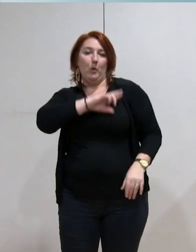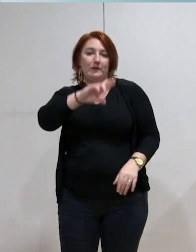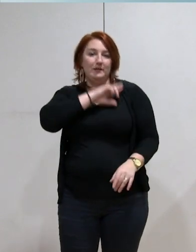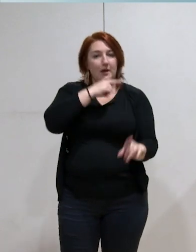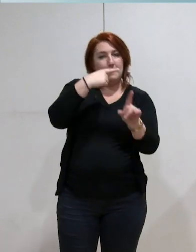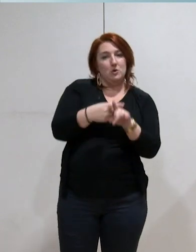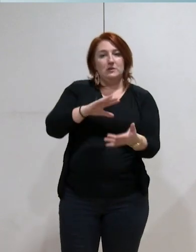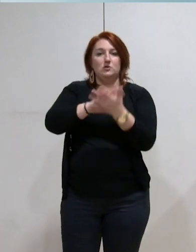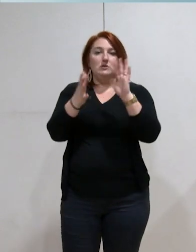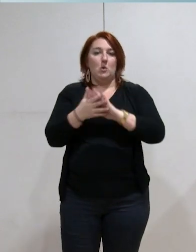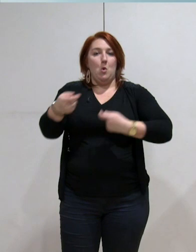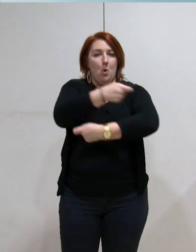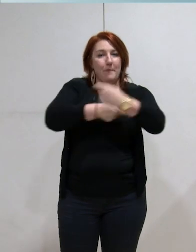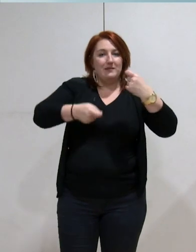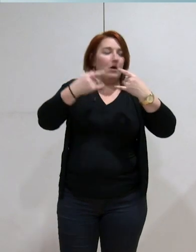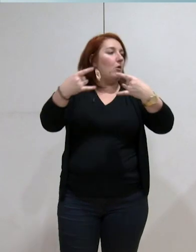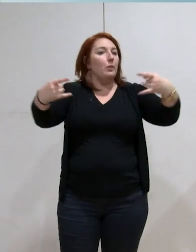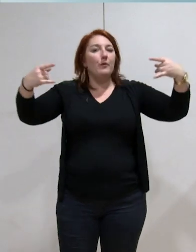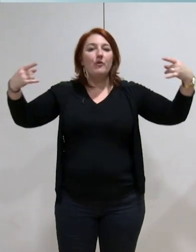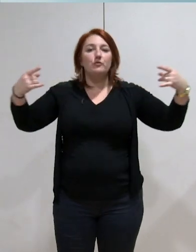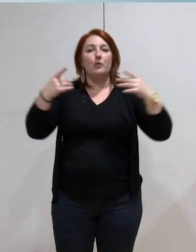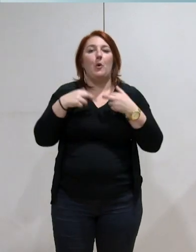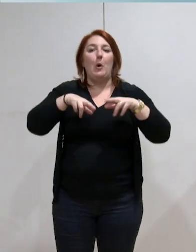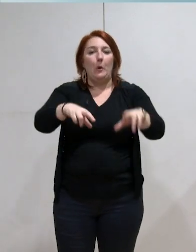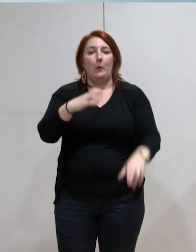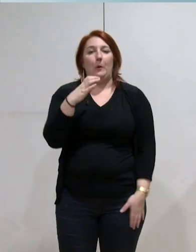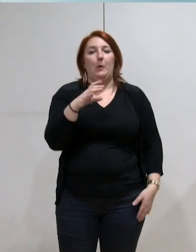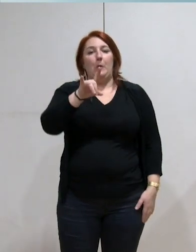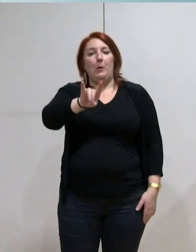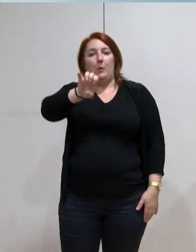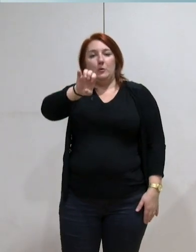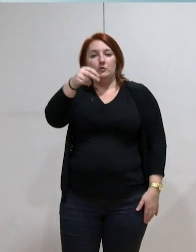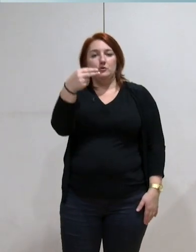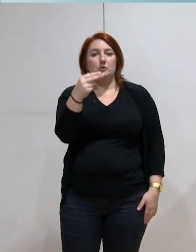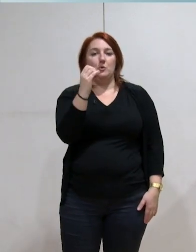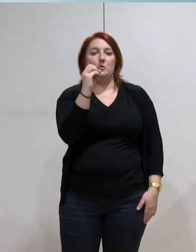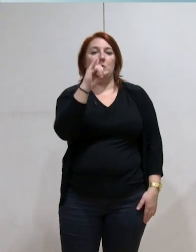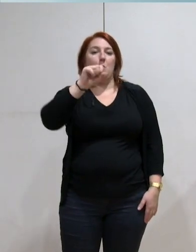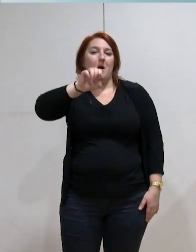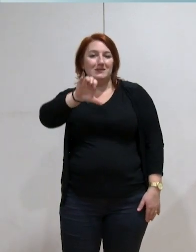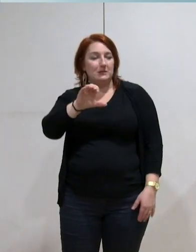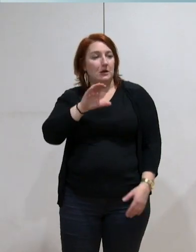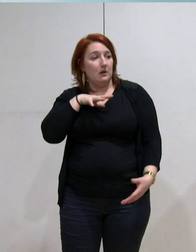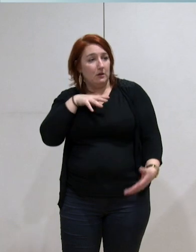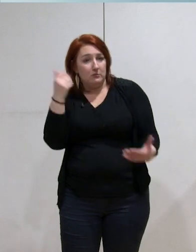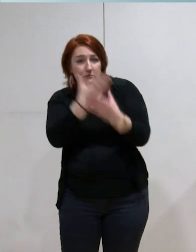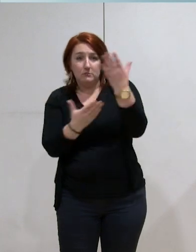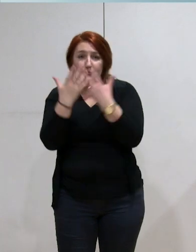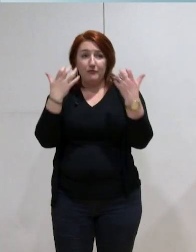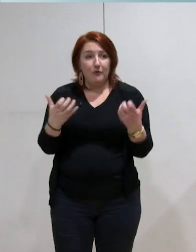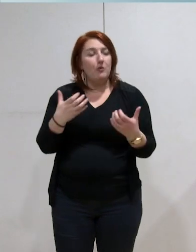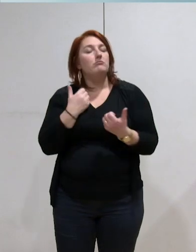des commerçants et des deventures de la rue Chenoise y a-t-il des prise de parole non je la mets au voix qui ne prend pas part au vote qui